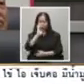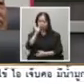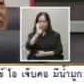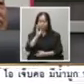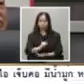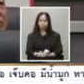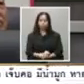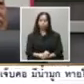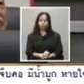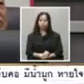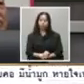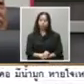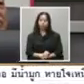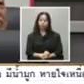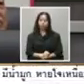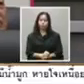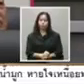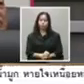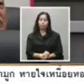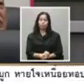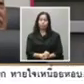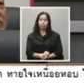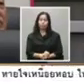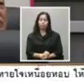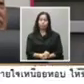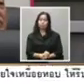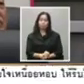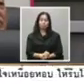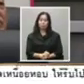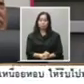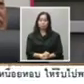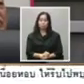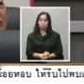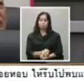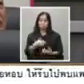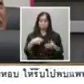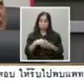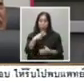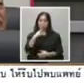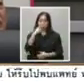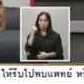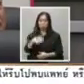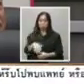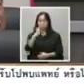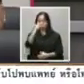ไหมนะครับท่านรองวิรัติก็บอกไม่ได้ครับเพราะทั้งคลิปทั้งเอก